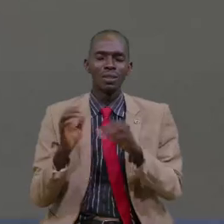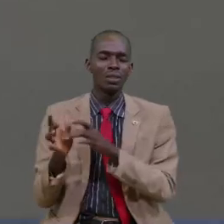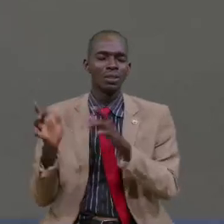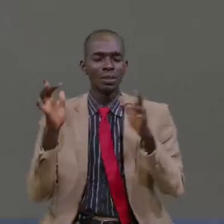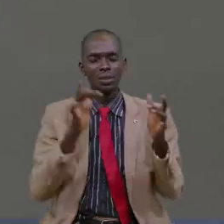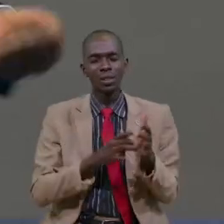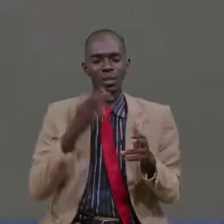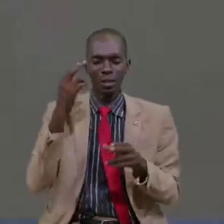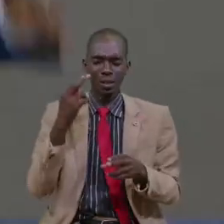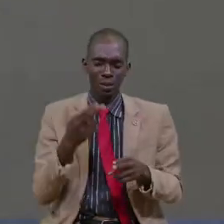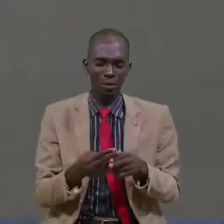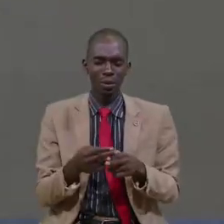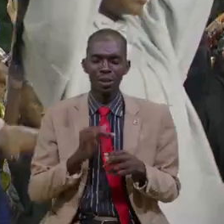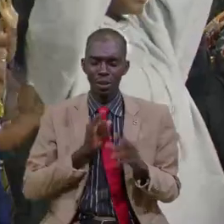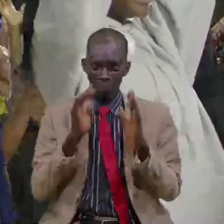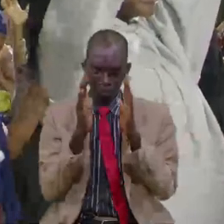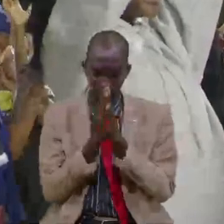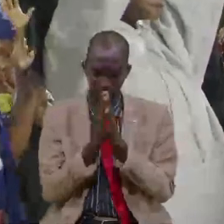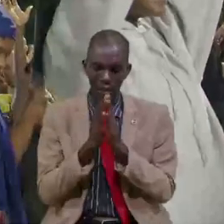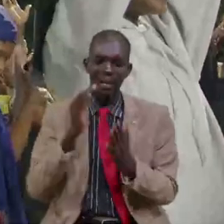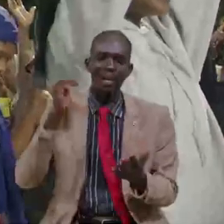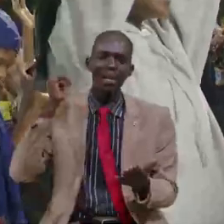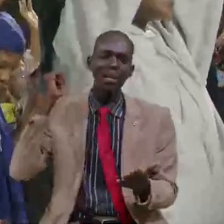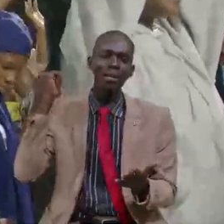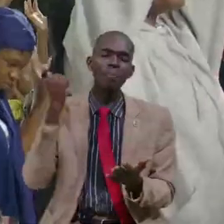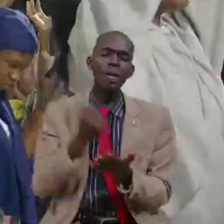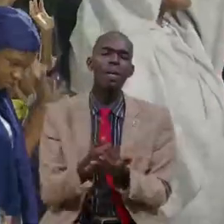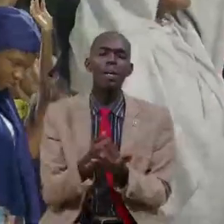Au nom de Jésus, j'ai prié.